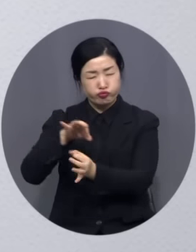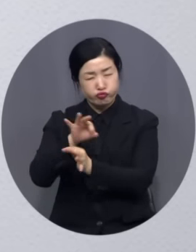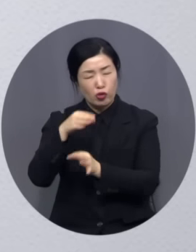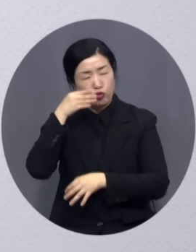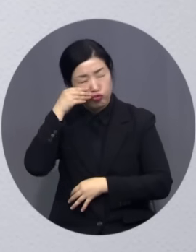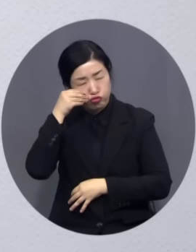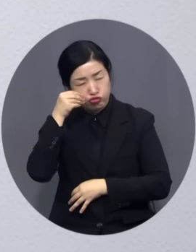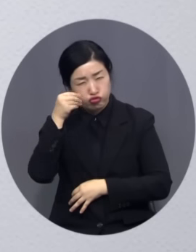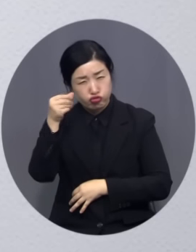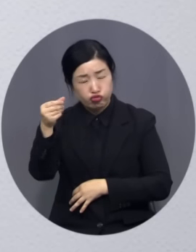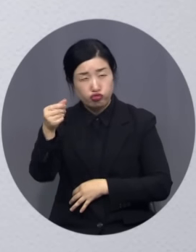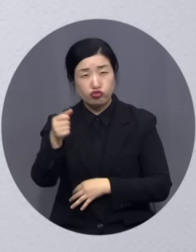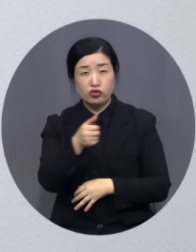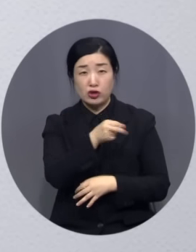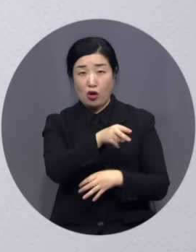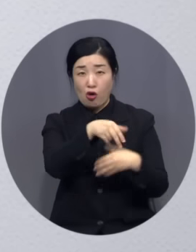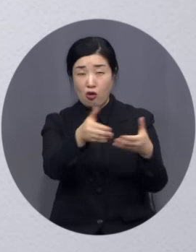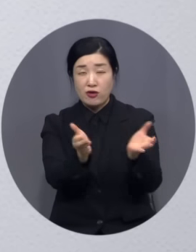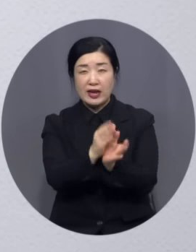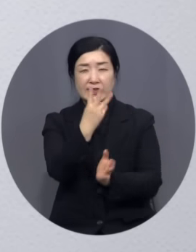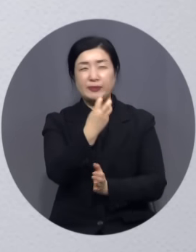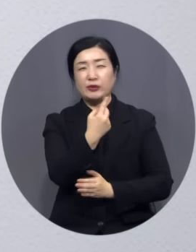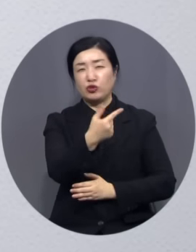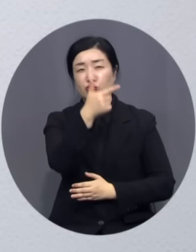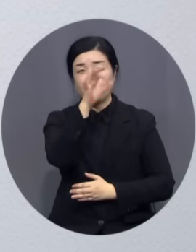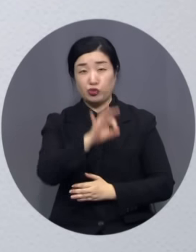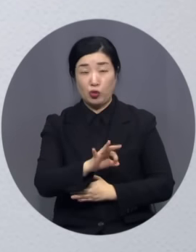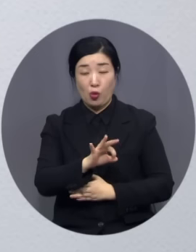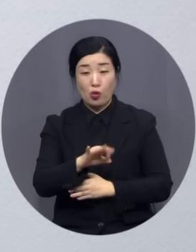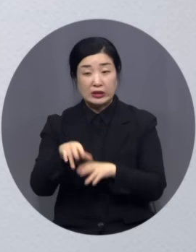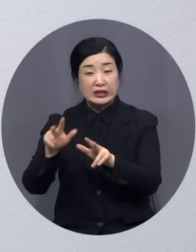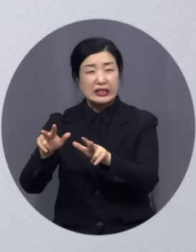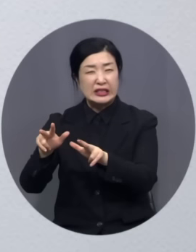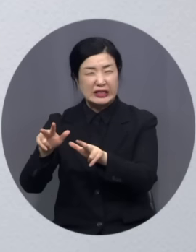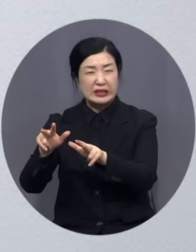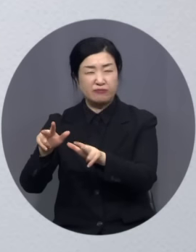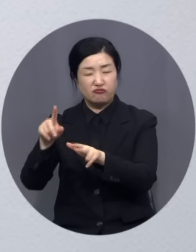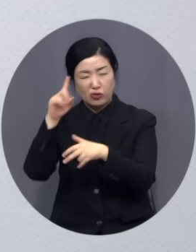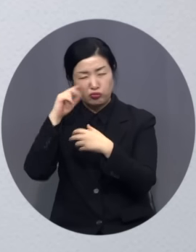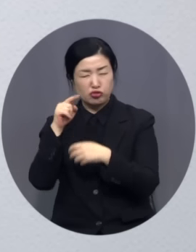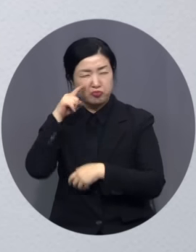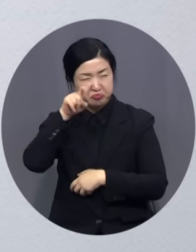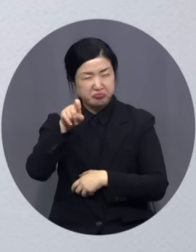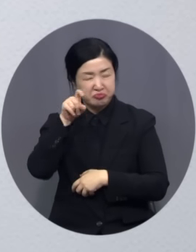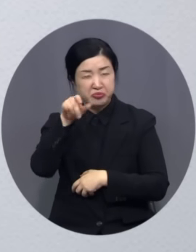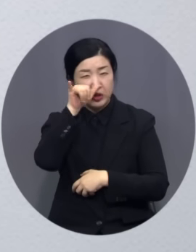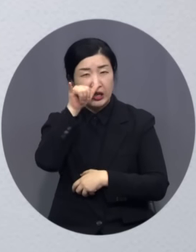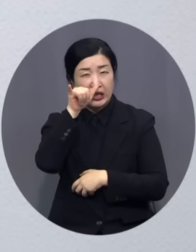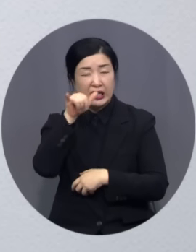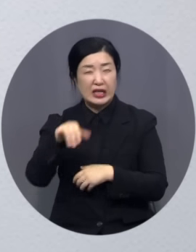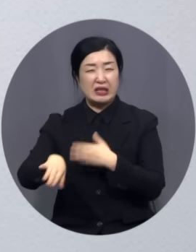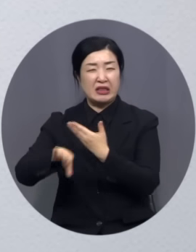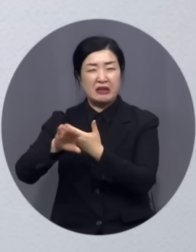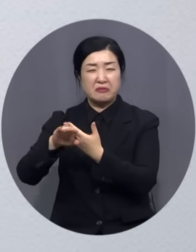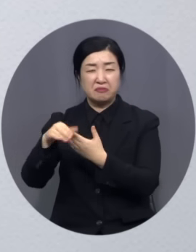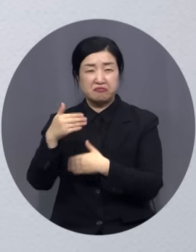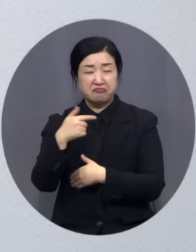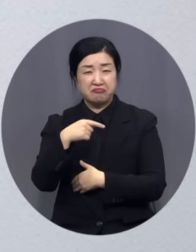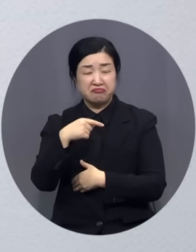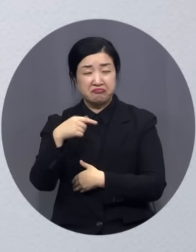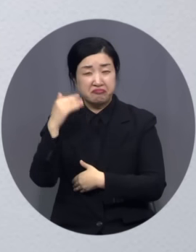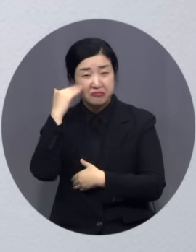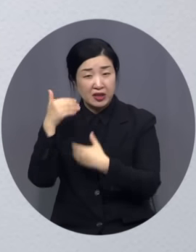당선되어야 한다가 36% 현정부를 견제하기 위해 야당 후보가 당선되어야